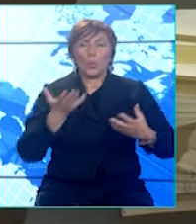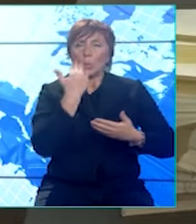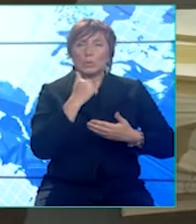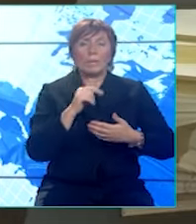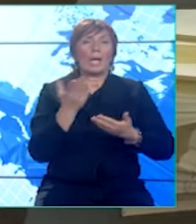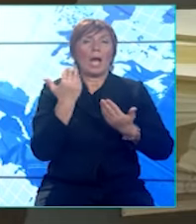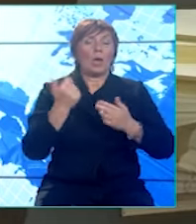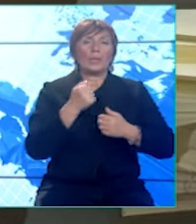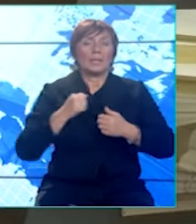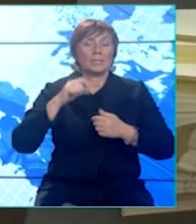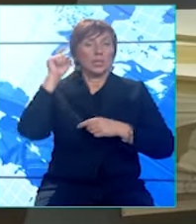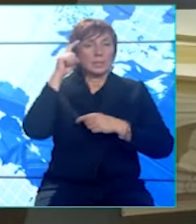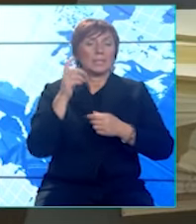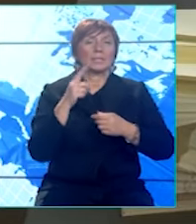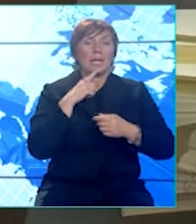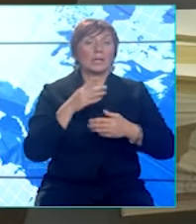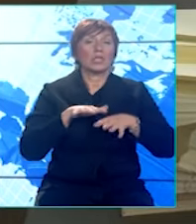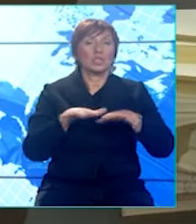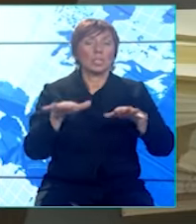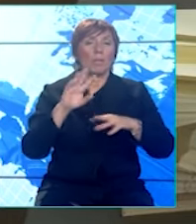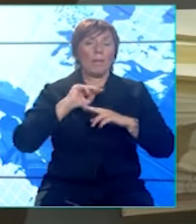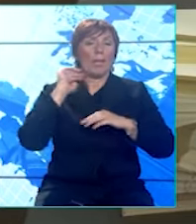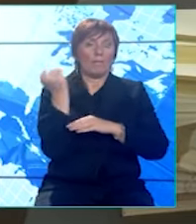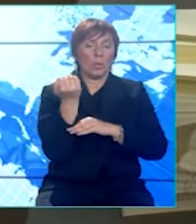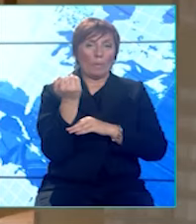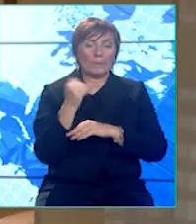i ultradesničarske stranke ostvarile širom Evrope.